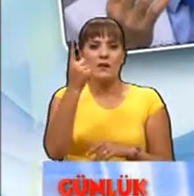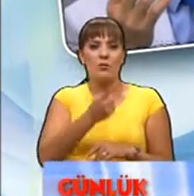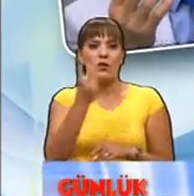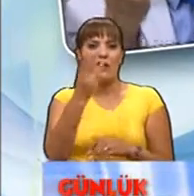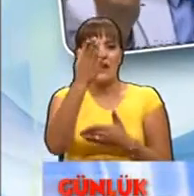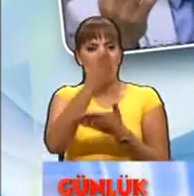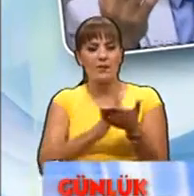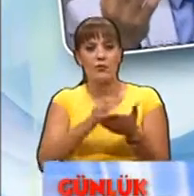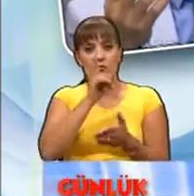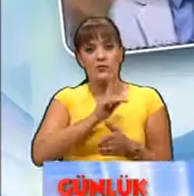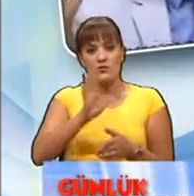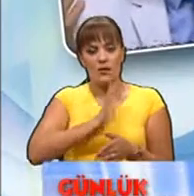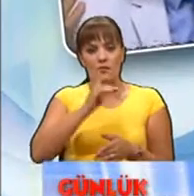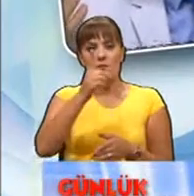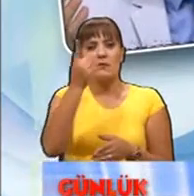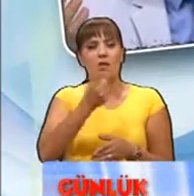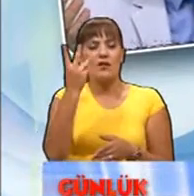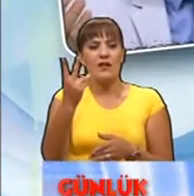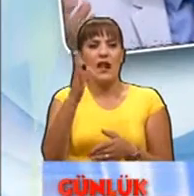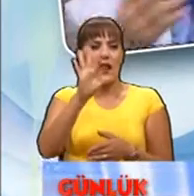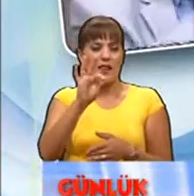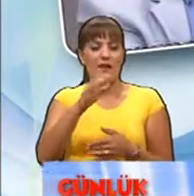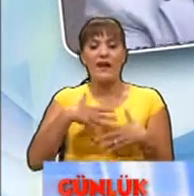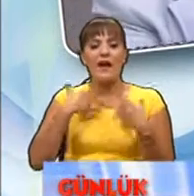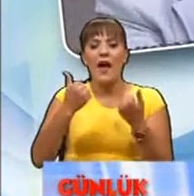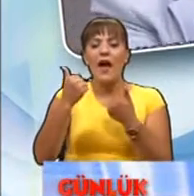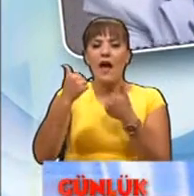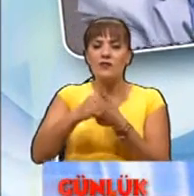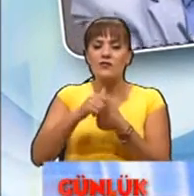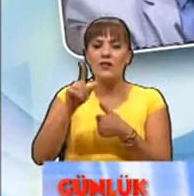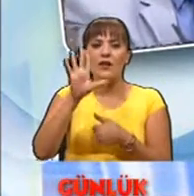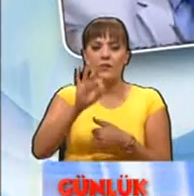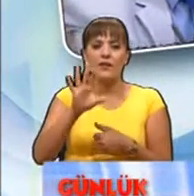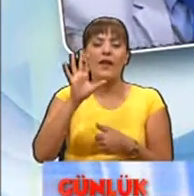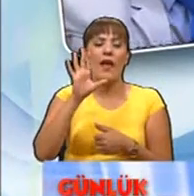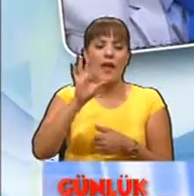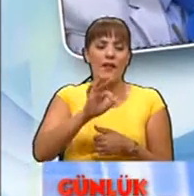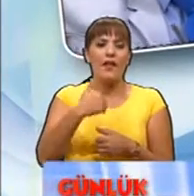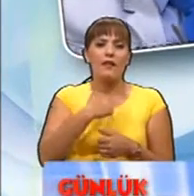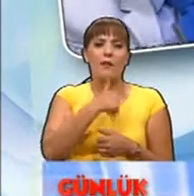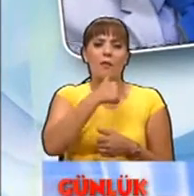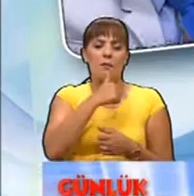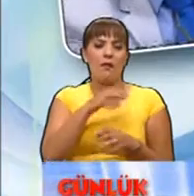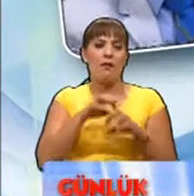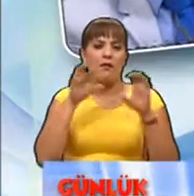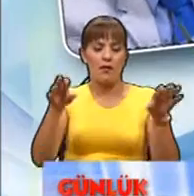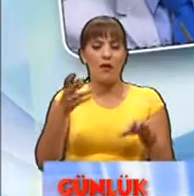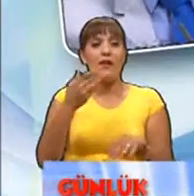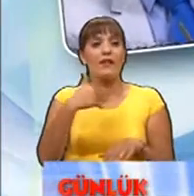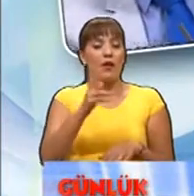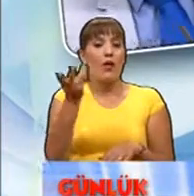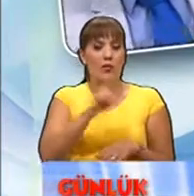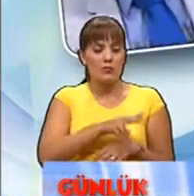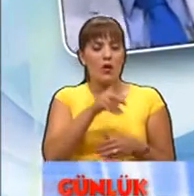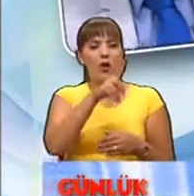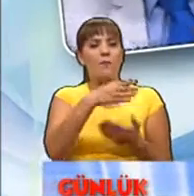1/2. 100 var, 1/2. Hmm. 50 sağ kalan eşin. 50 de anne baba hayattaysa onların, değilse ölmüşse onlara